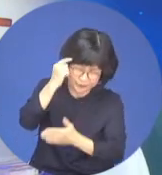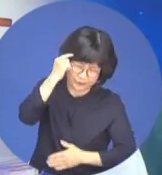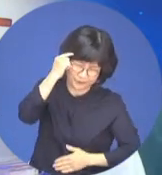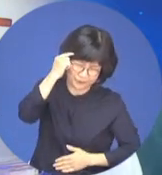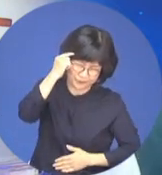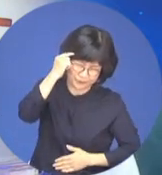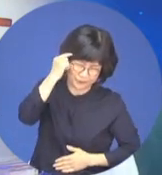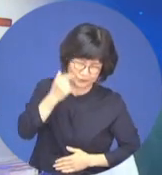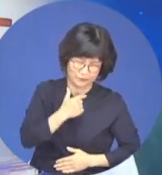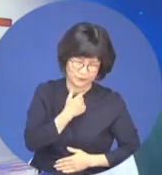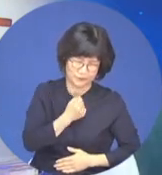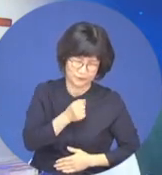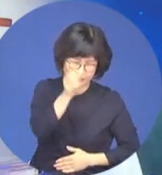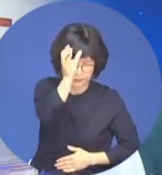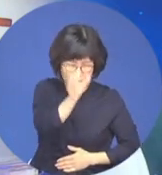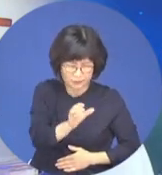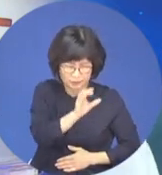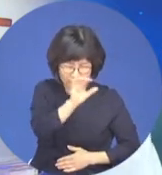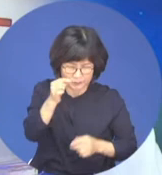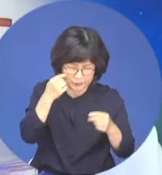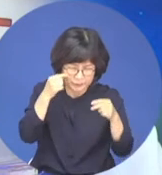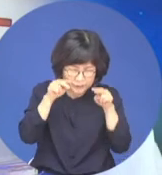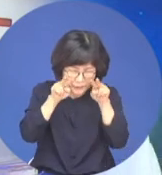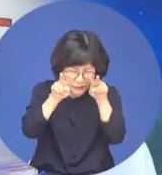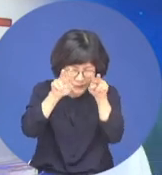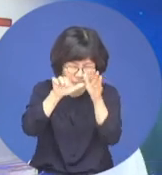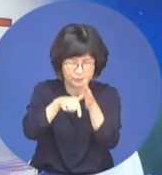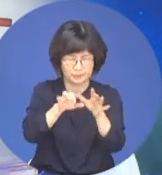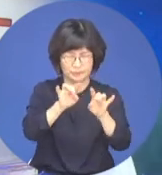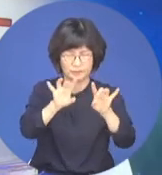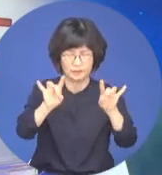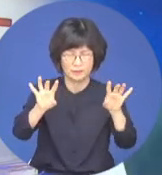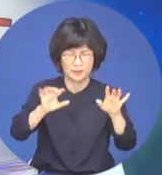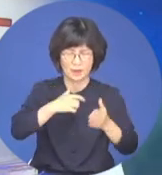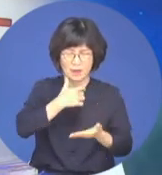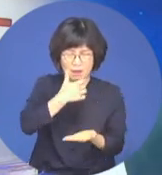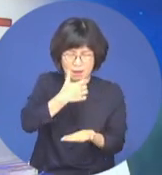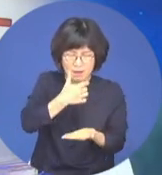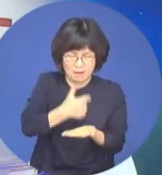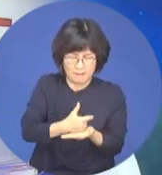십자가를 바라볼 때마다 그 감격이 영혼 속에서